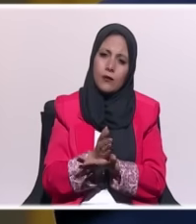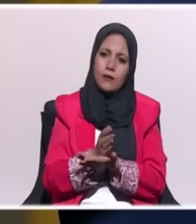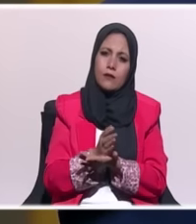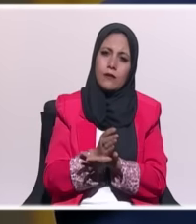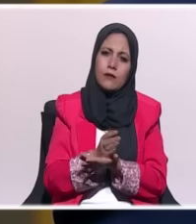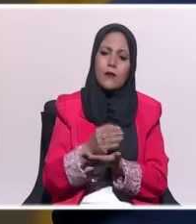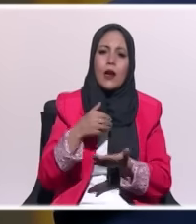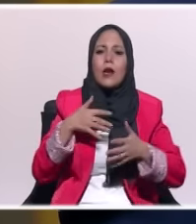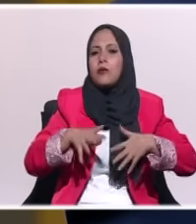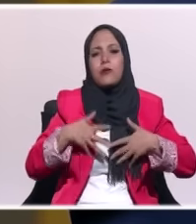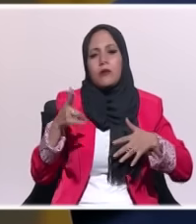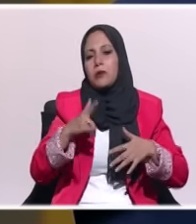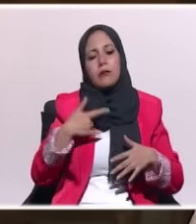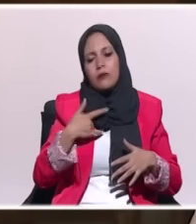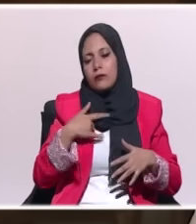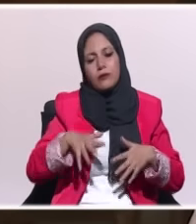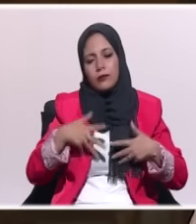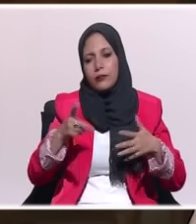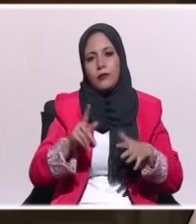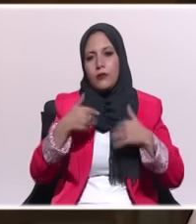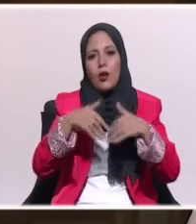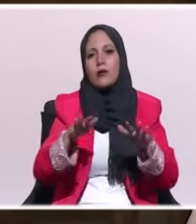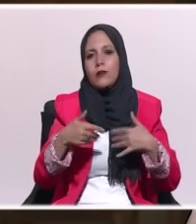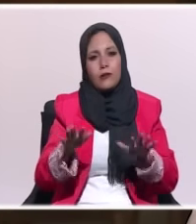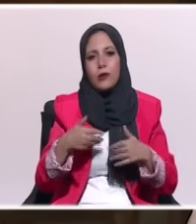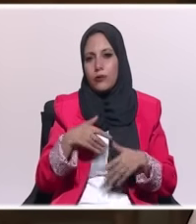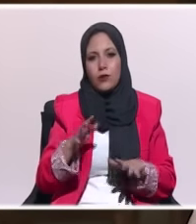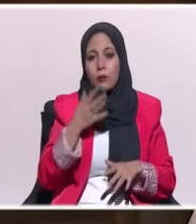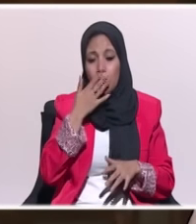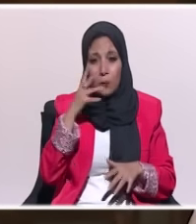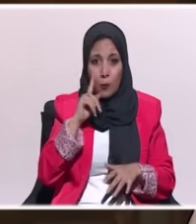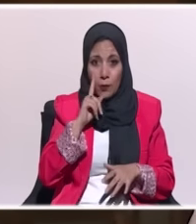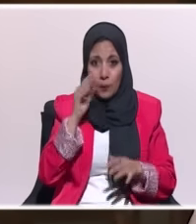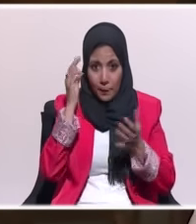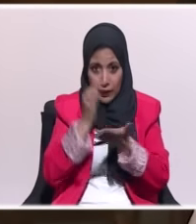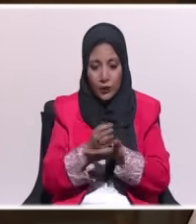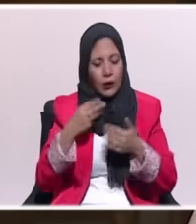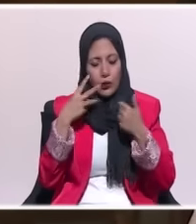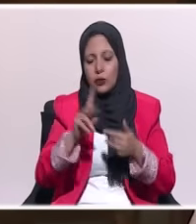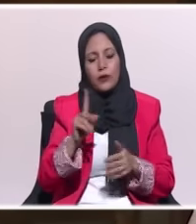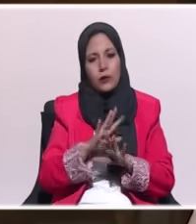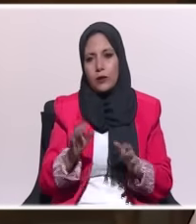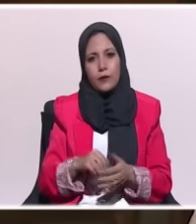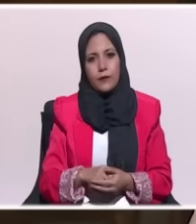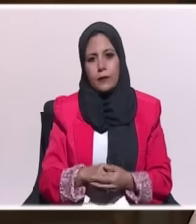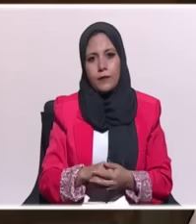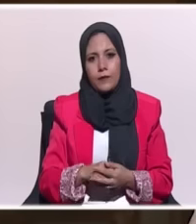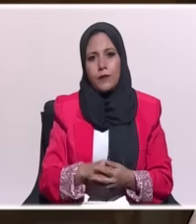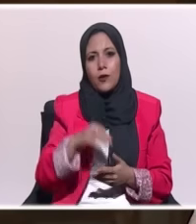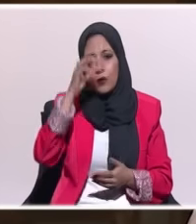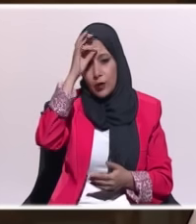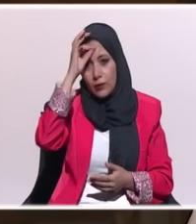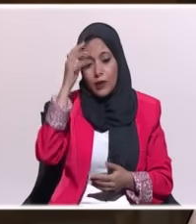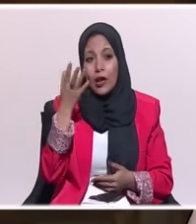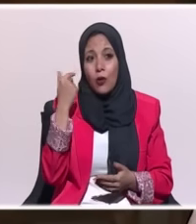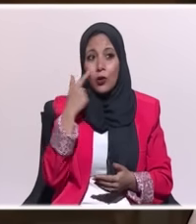وما بقتش حابة. انا بعد انت مش محتاجة اهلي خلاص. عارفة ايه الحقيقة؟ احنا انت يعني انا في حالات ممكن اكون بشوفها